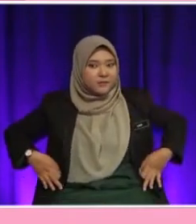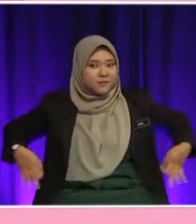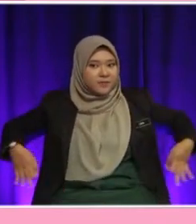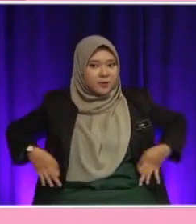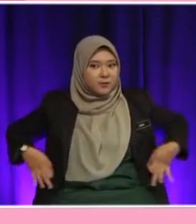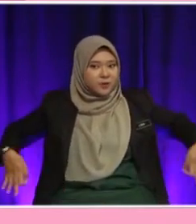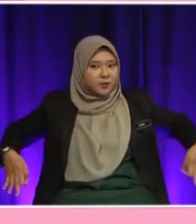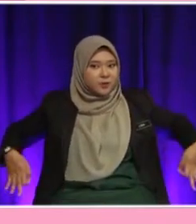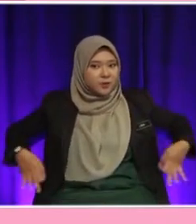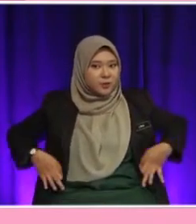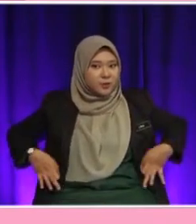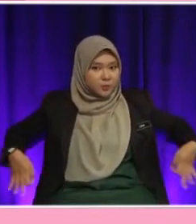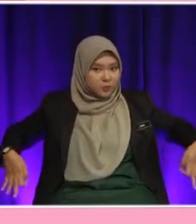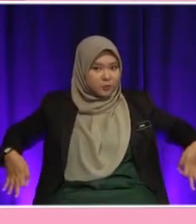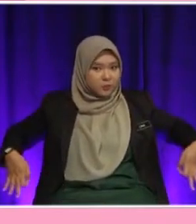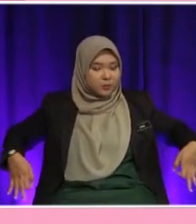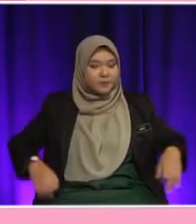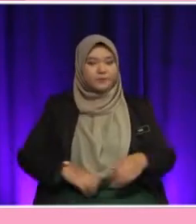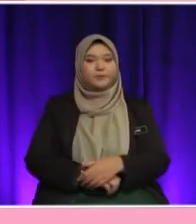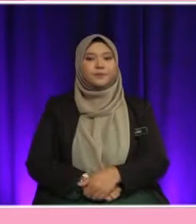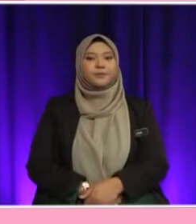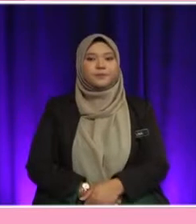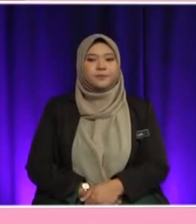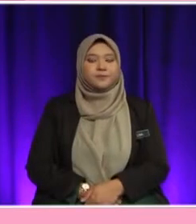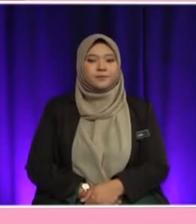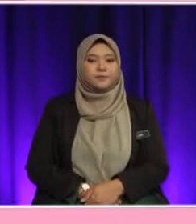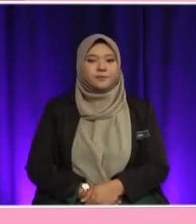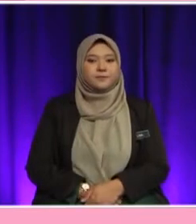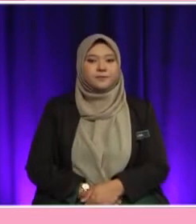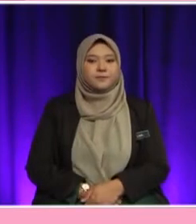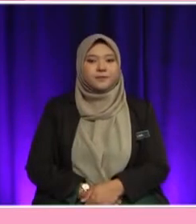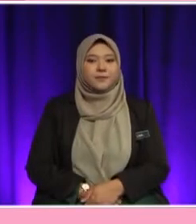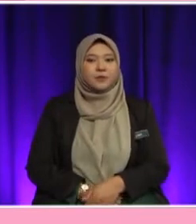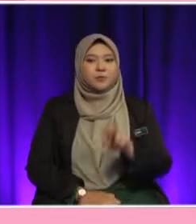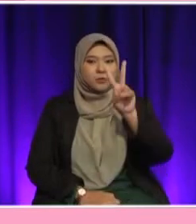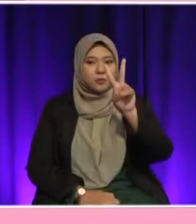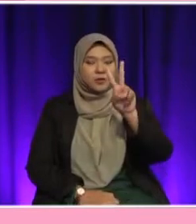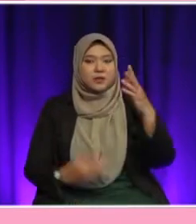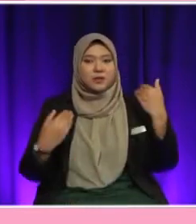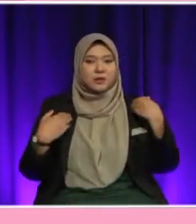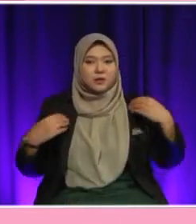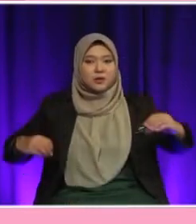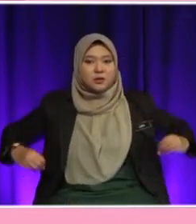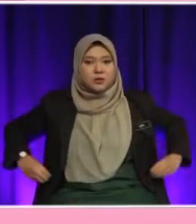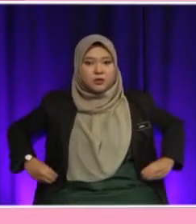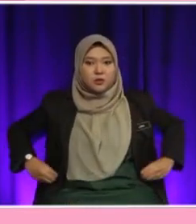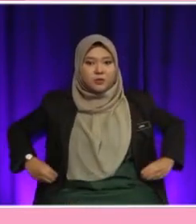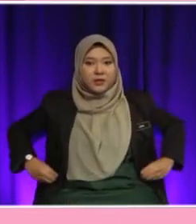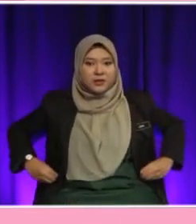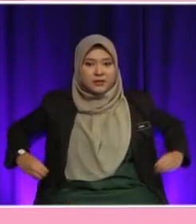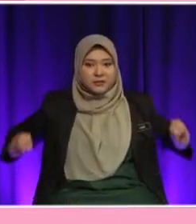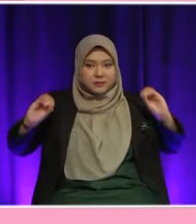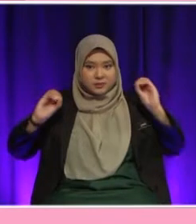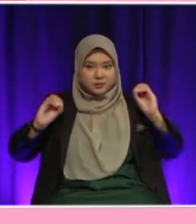di kanan dan juga di sebelah kiri oke yang seterusnya overy juga ada dua oke kanan dan kiri